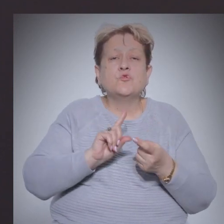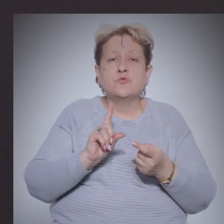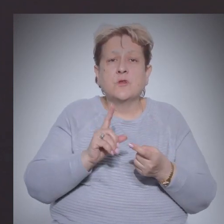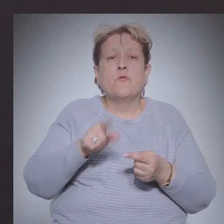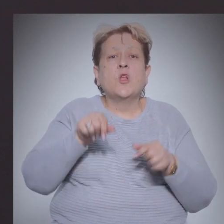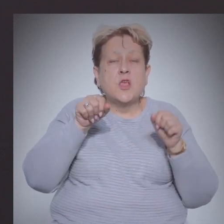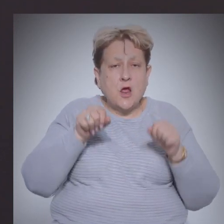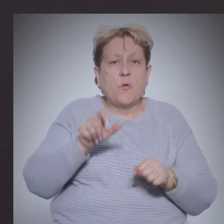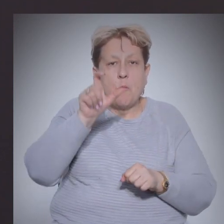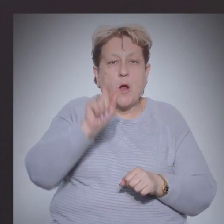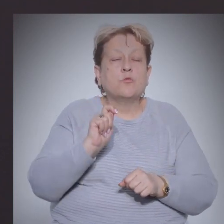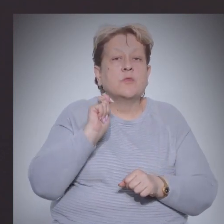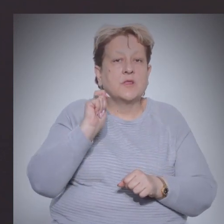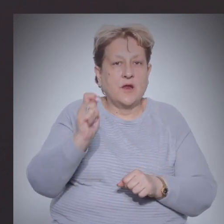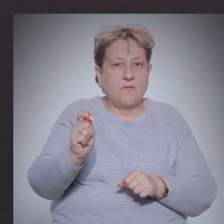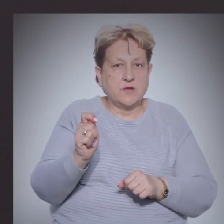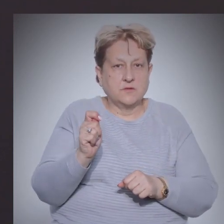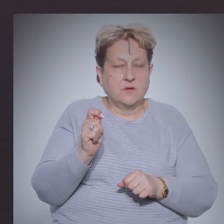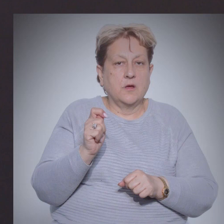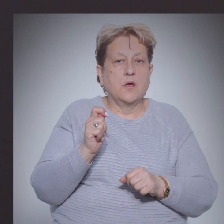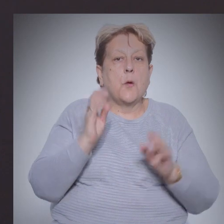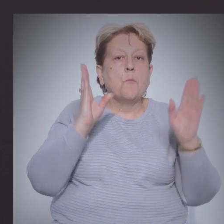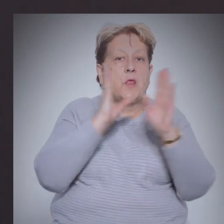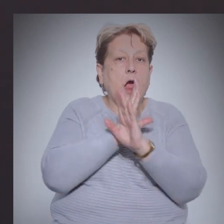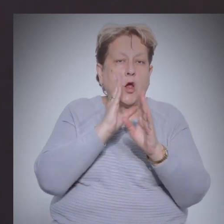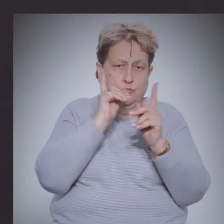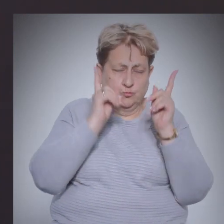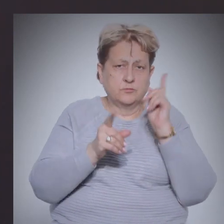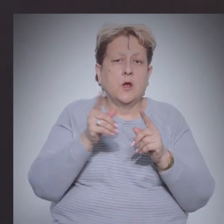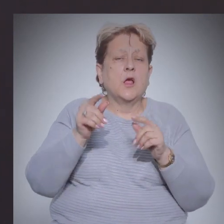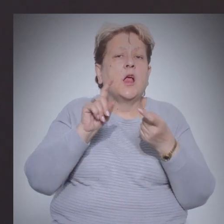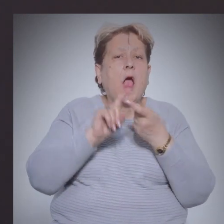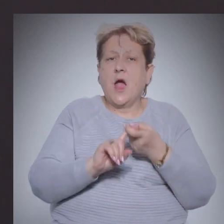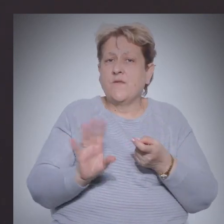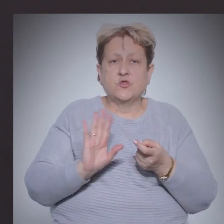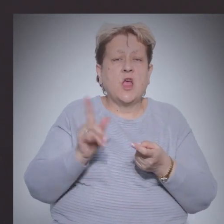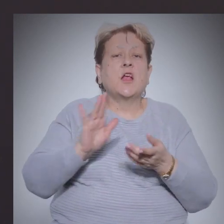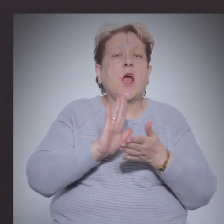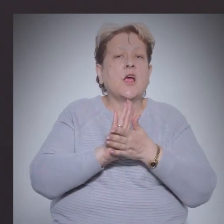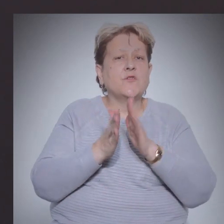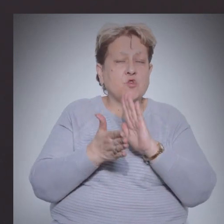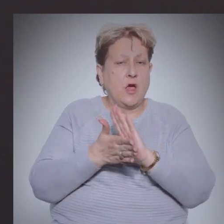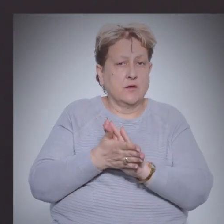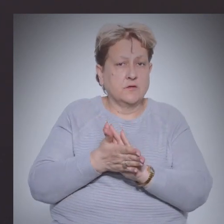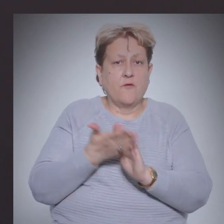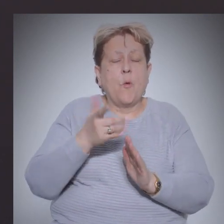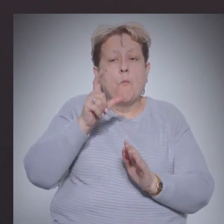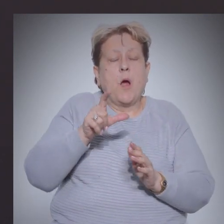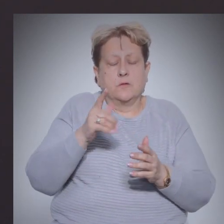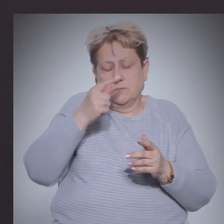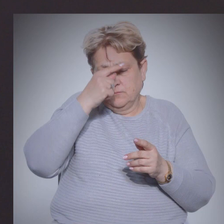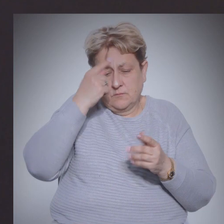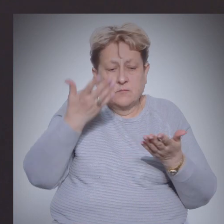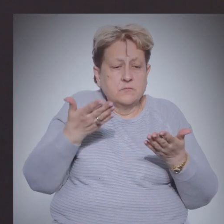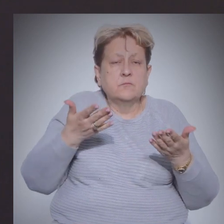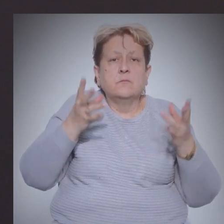էվությունը կայնում են նրանում, որ այդ իրավունքները մարդուն տրված են բնական օրեն։ Այն կաղդրան կաղվաշ չեն այն կարգավիճակներից,